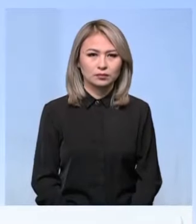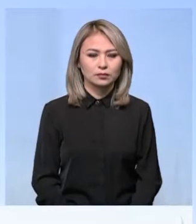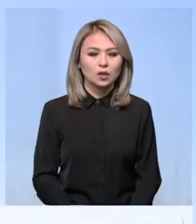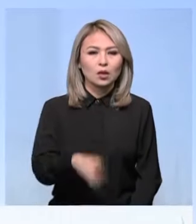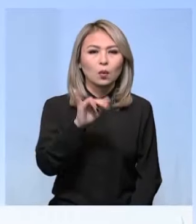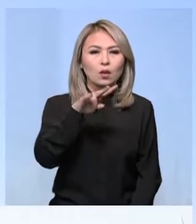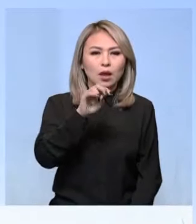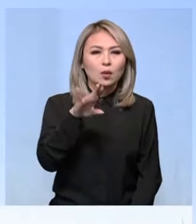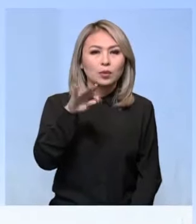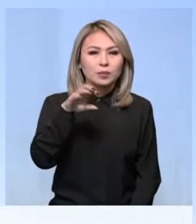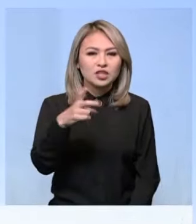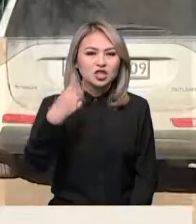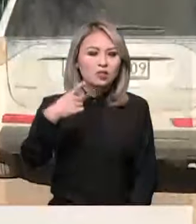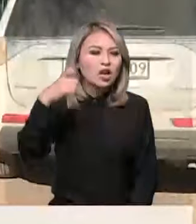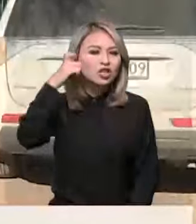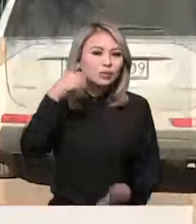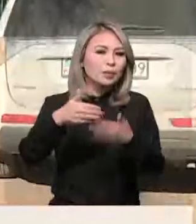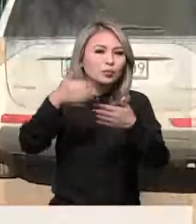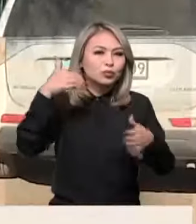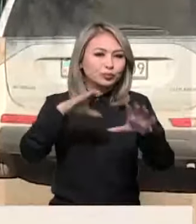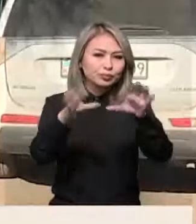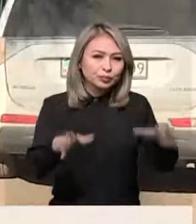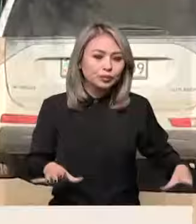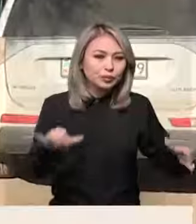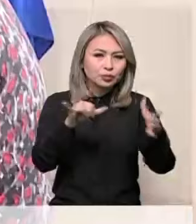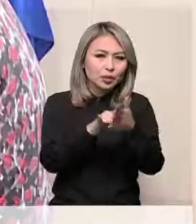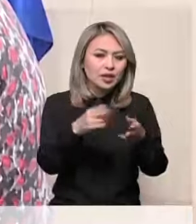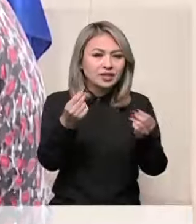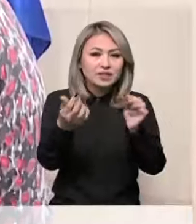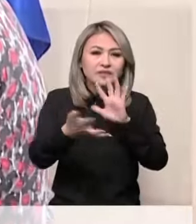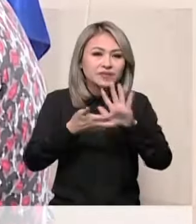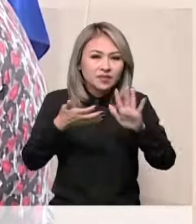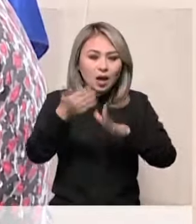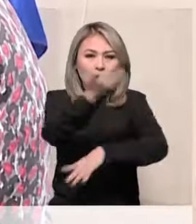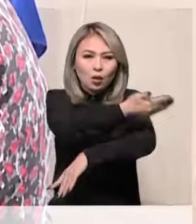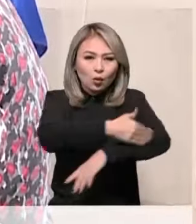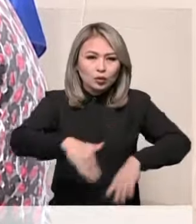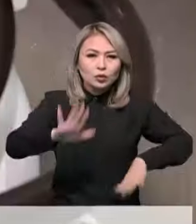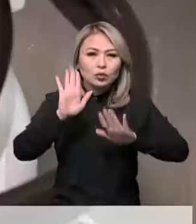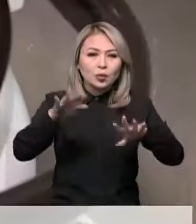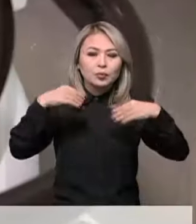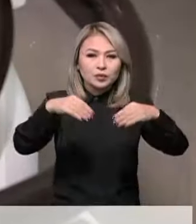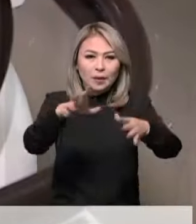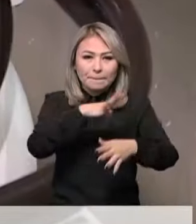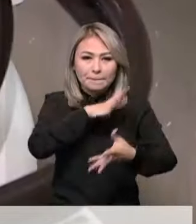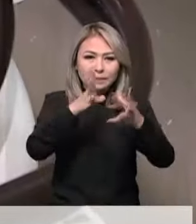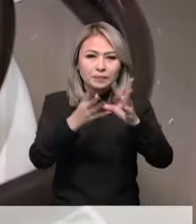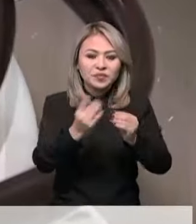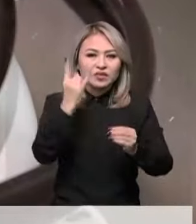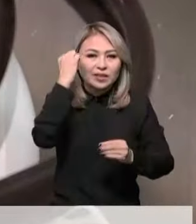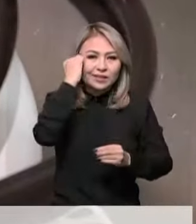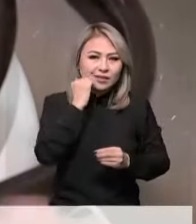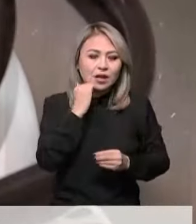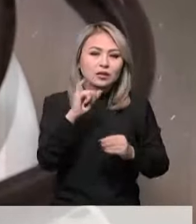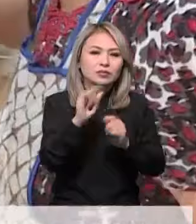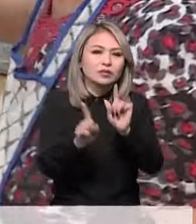Құлан өтпес ауылына 20 жыл бұрын су құбыры тартылған. Алайда қаржының аздығына байланысты көшеге бірнеше түбектер ғана қойылыпты. Олардың өзі әбден тозып,